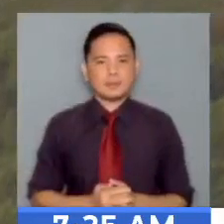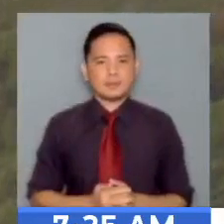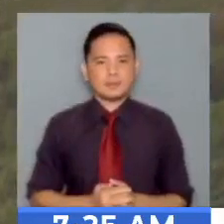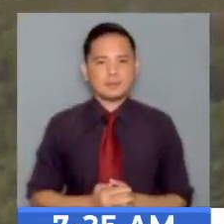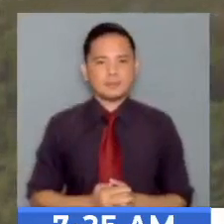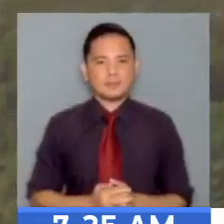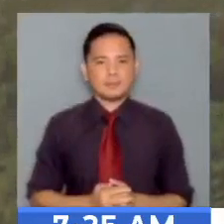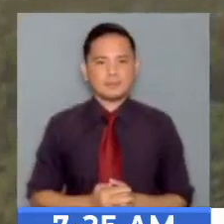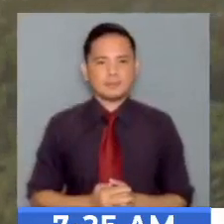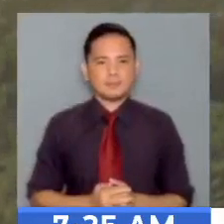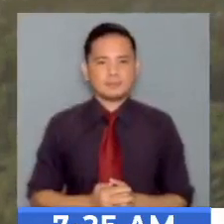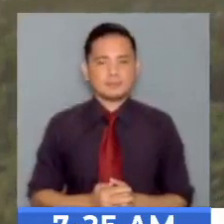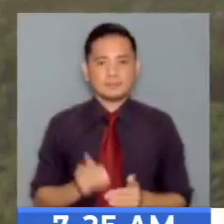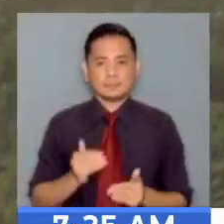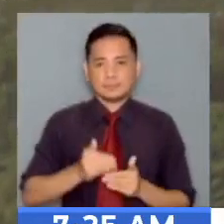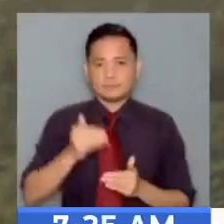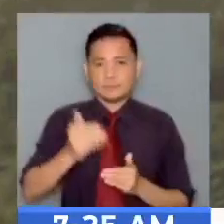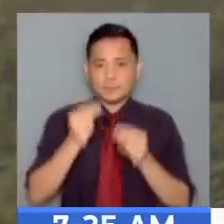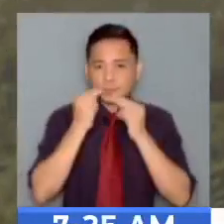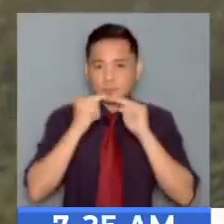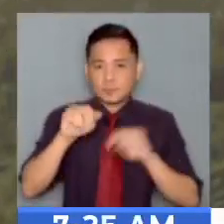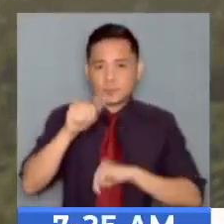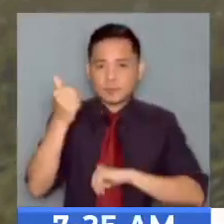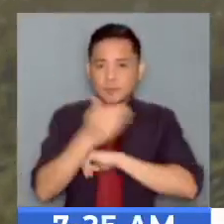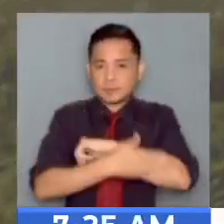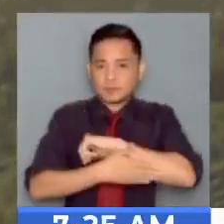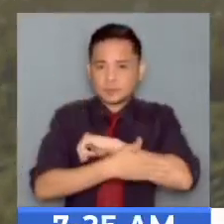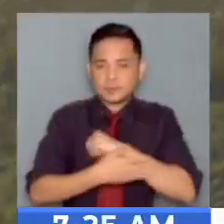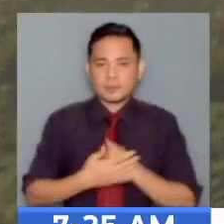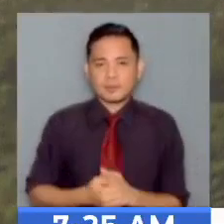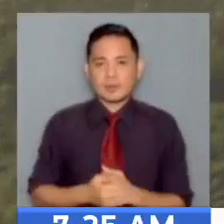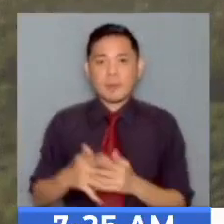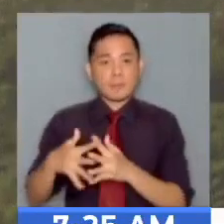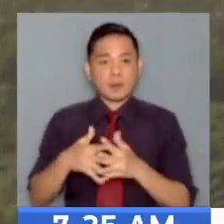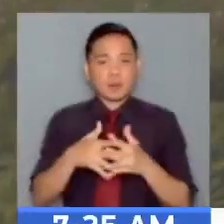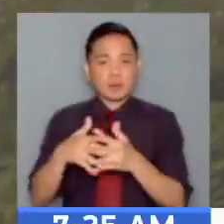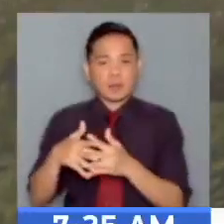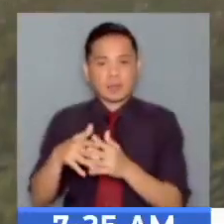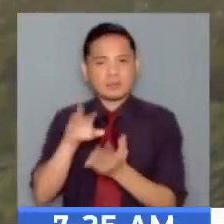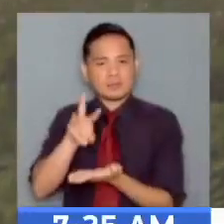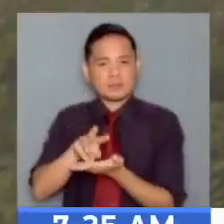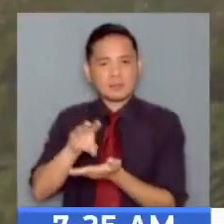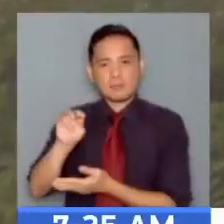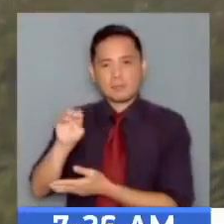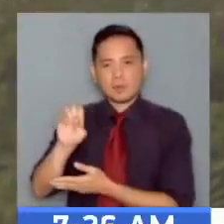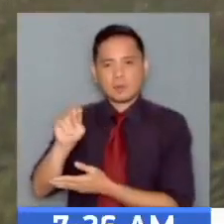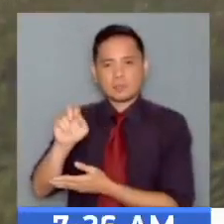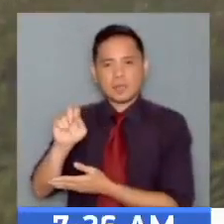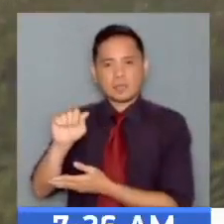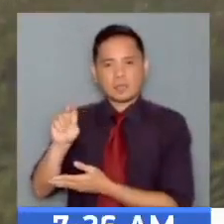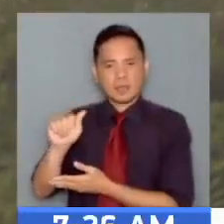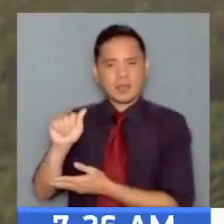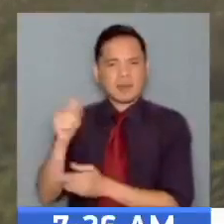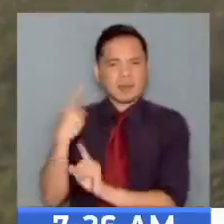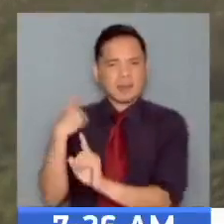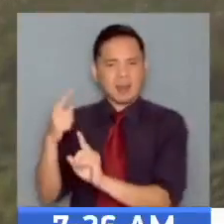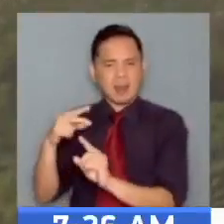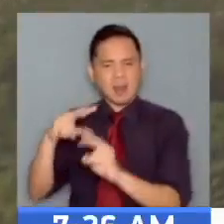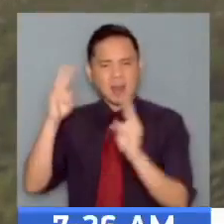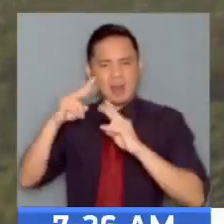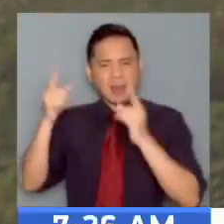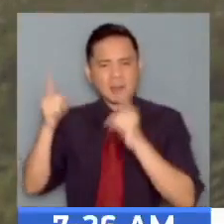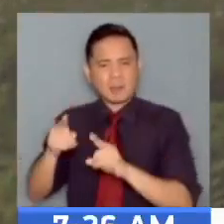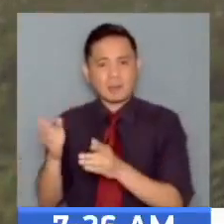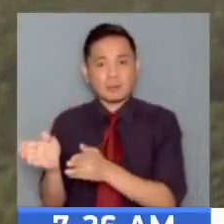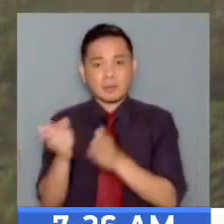Balita naman sa ibang bansa, bumigay ang isang tulay sa Montana sa Amerika. Sa Nanterre, France naman, inimbisigana ng pulisya ang nahulikam